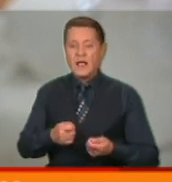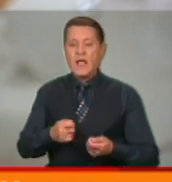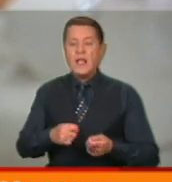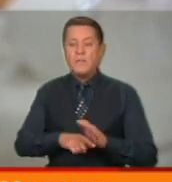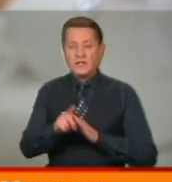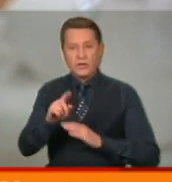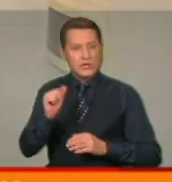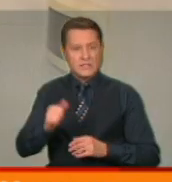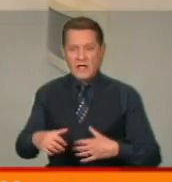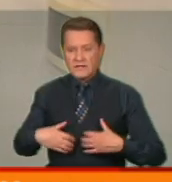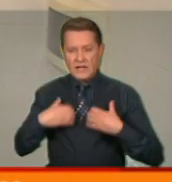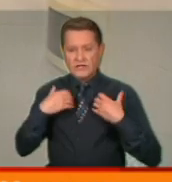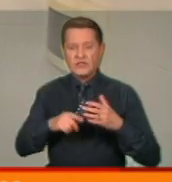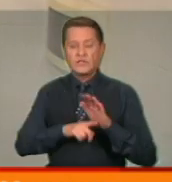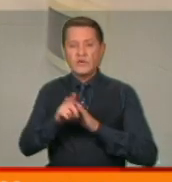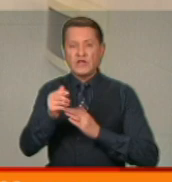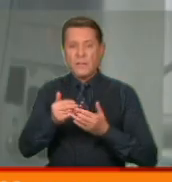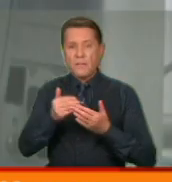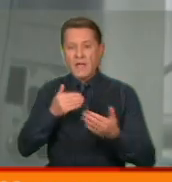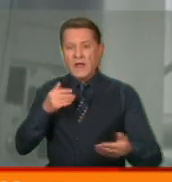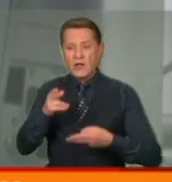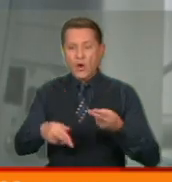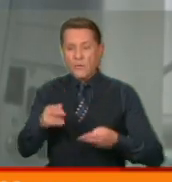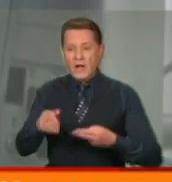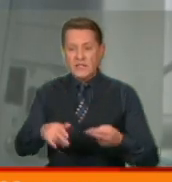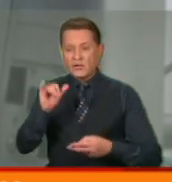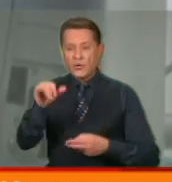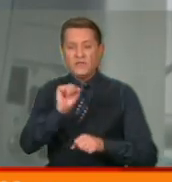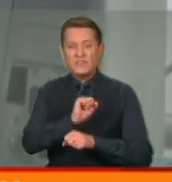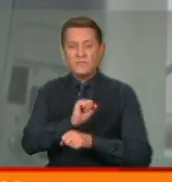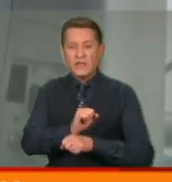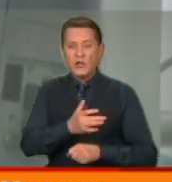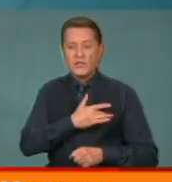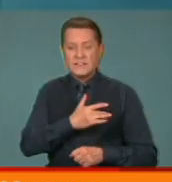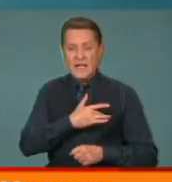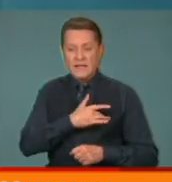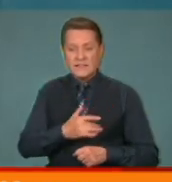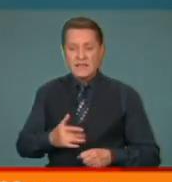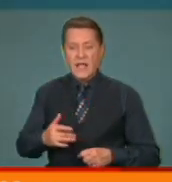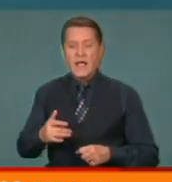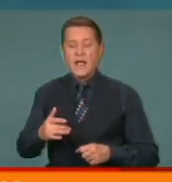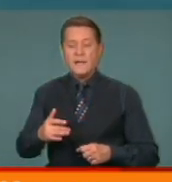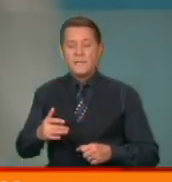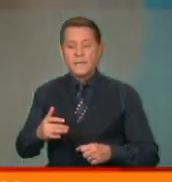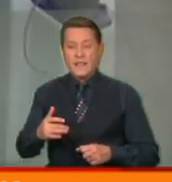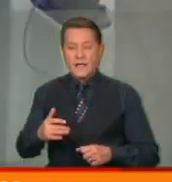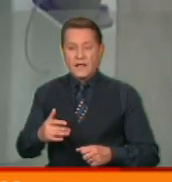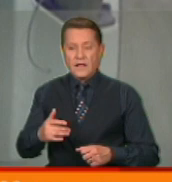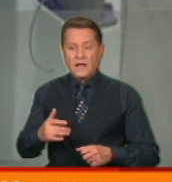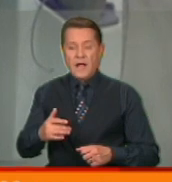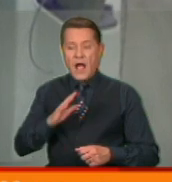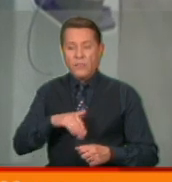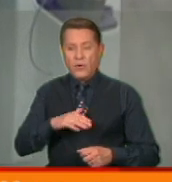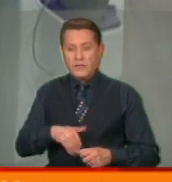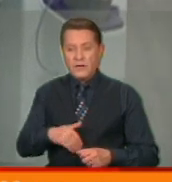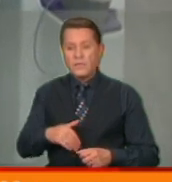почалося найстрашніше. Спочатку перед операцією в нього спинилося серце. Труб для вентиляції легенів випадково ввели до стравоходу. А